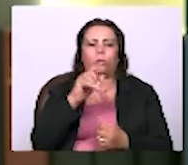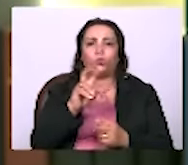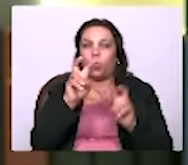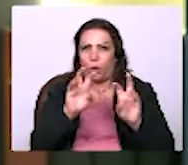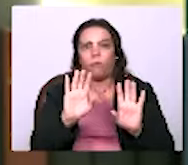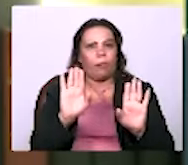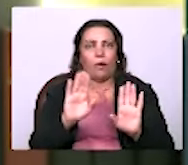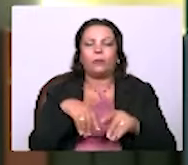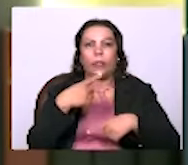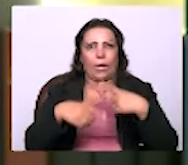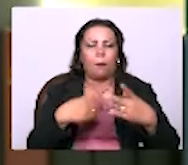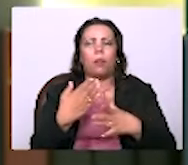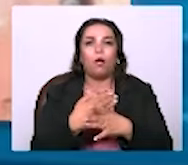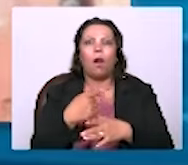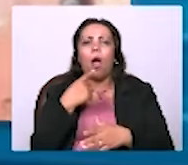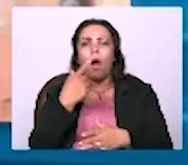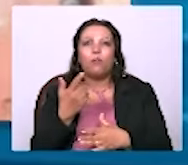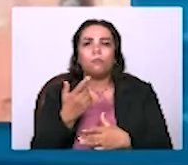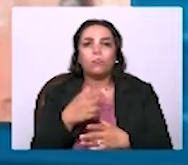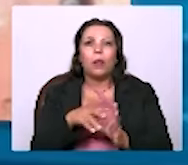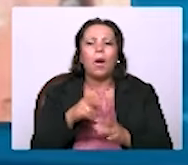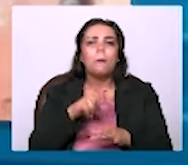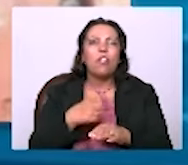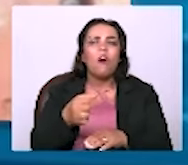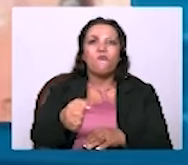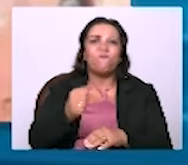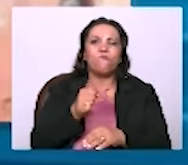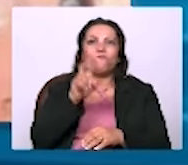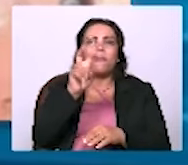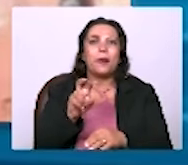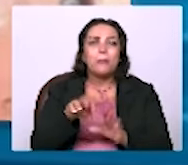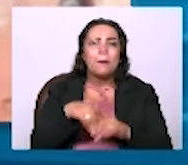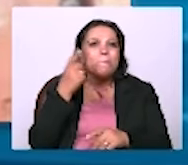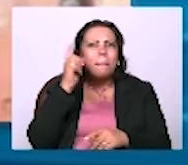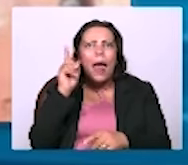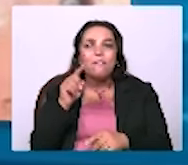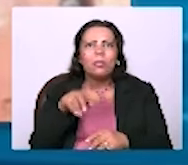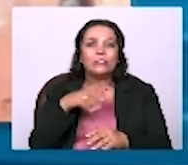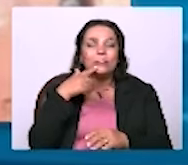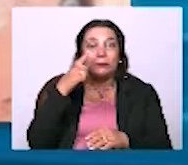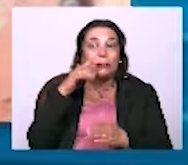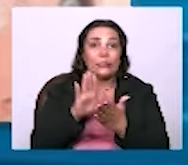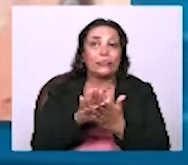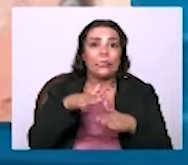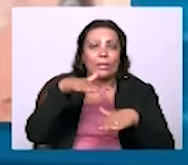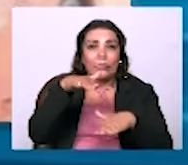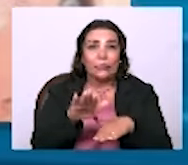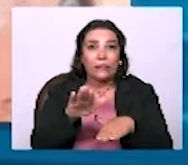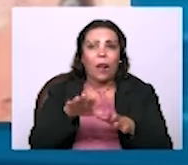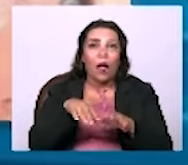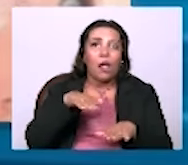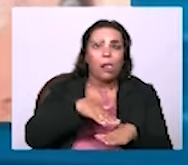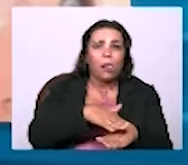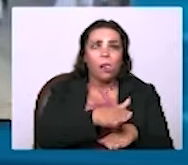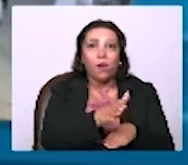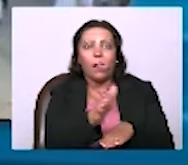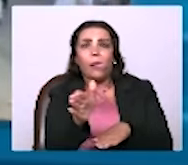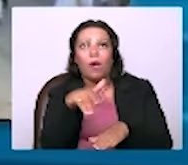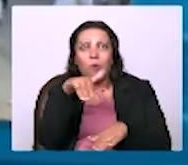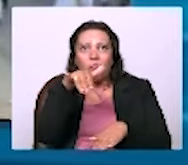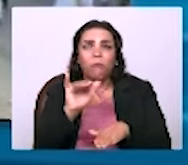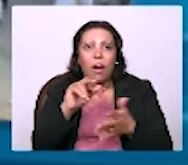وقفش واضح ان هو ما كانش معاه فرامل كمان وحاول يستخدم الفرامل في يعني منحنى كبير ما عفش فكان